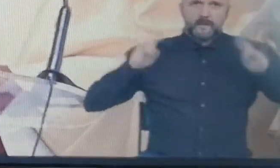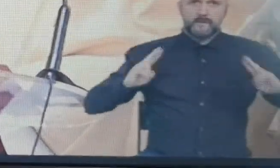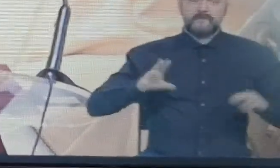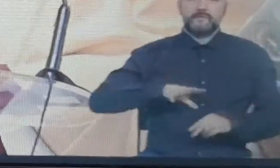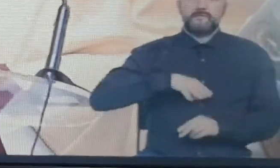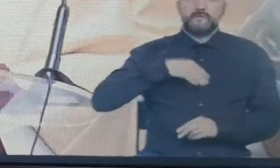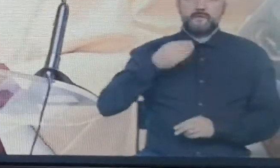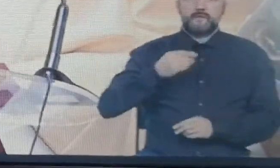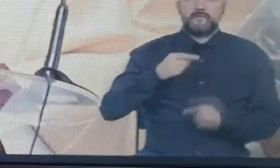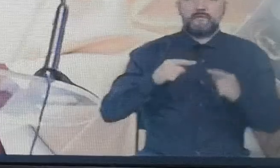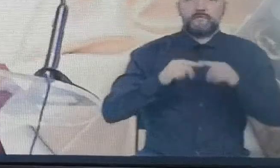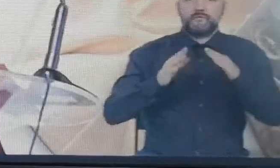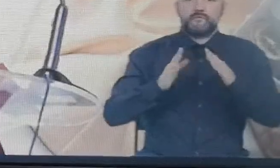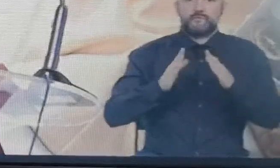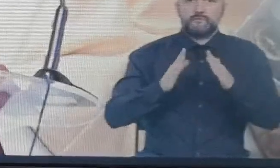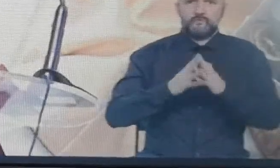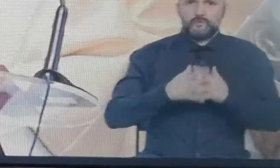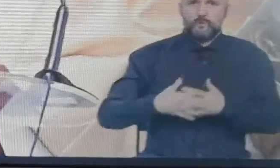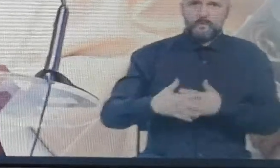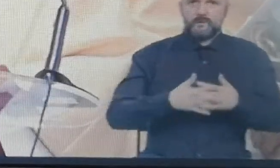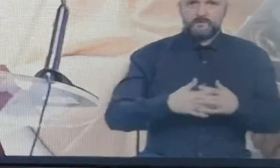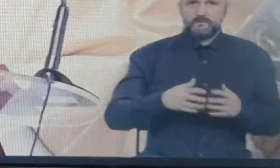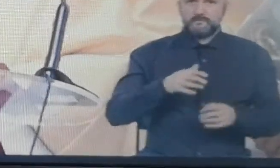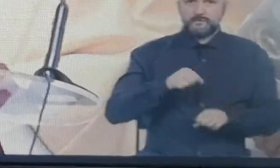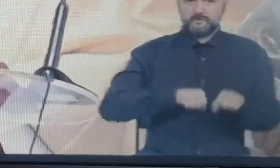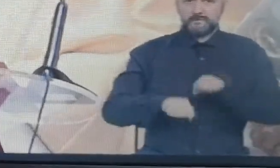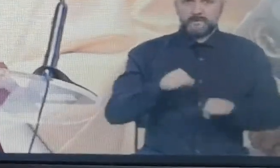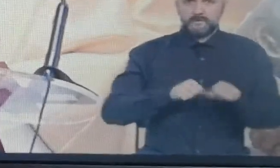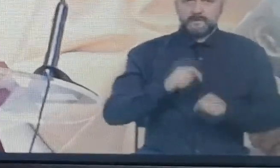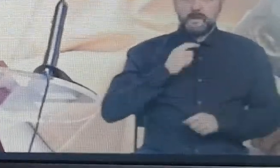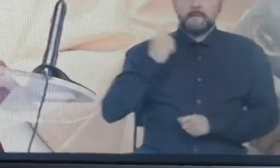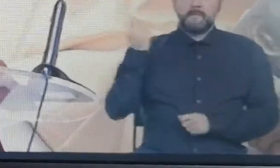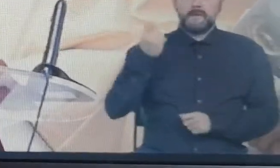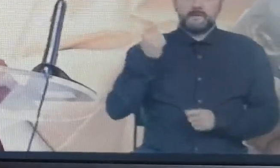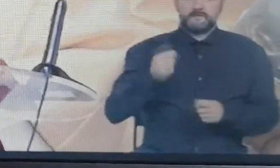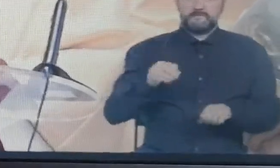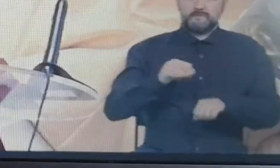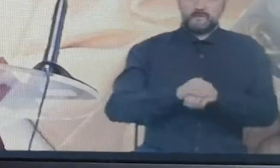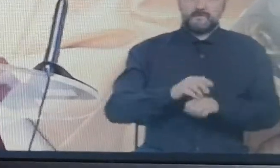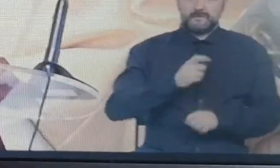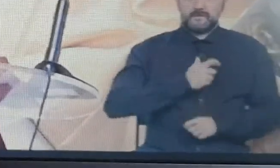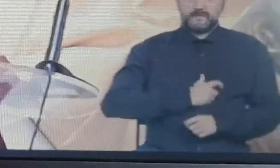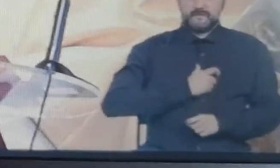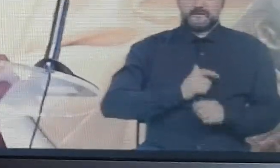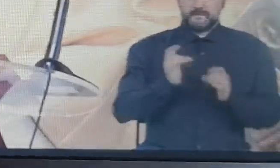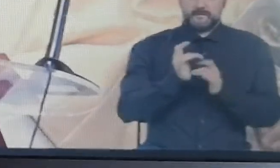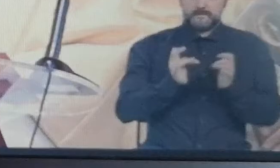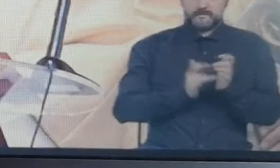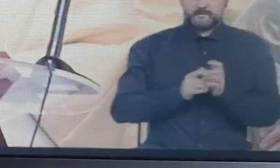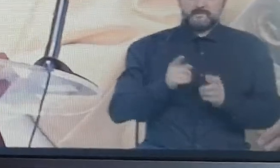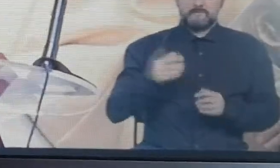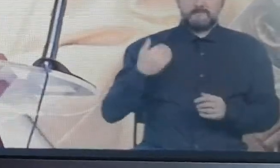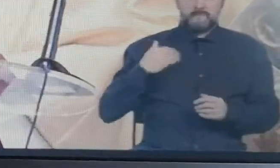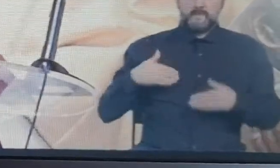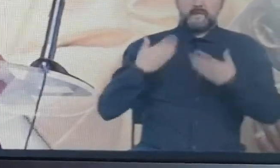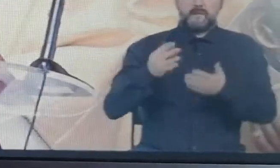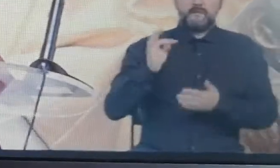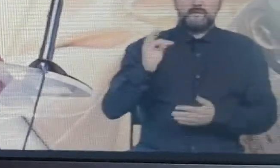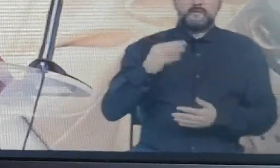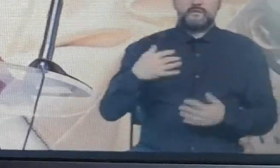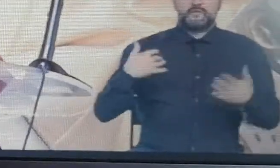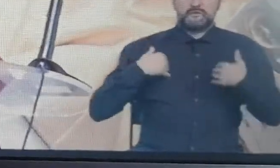Rzymskiego, pasterz według serca Chrystusowego, który poświęcił swoje życie